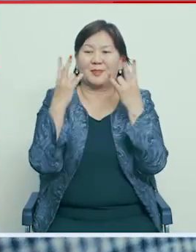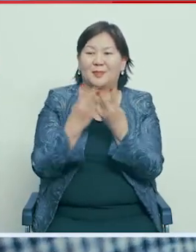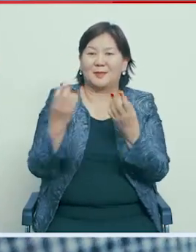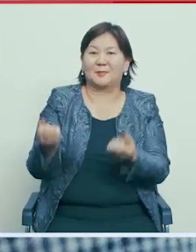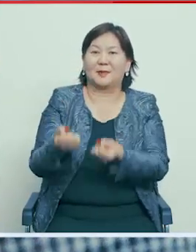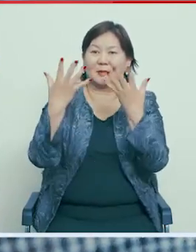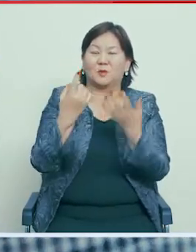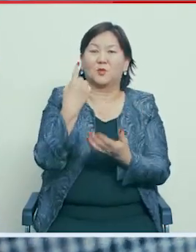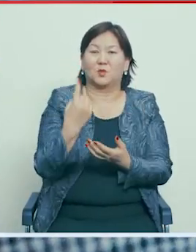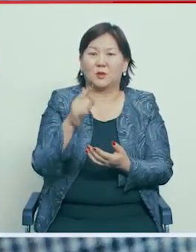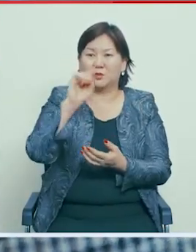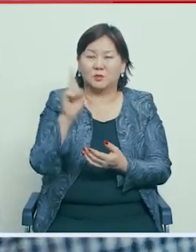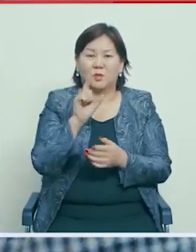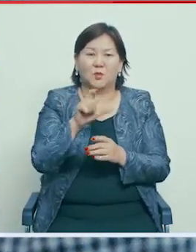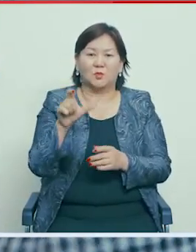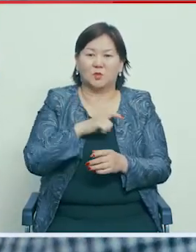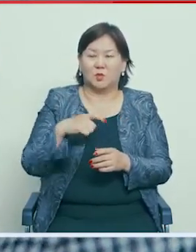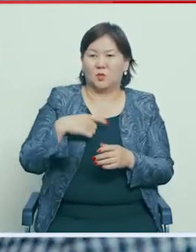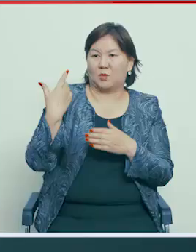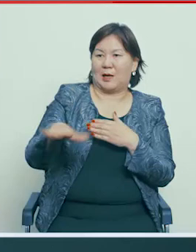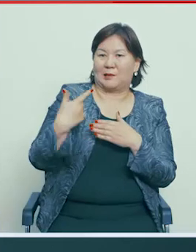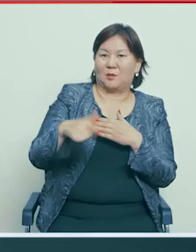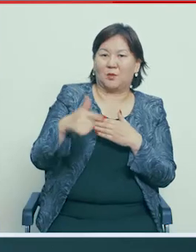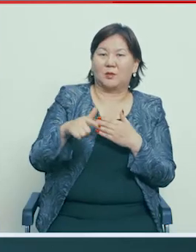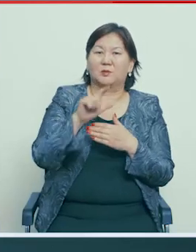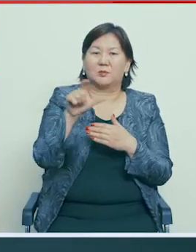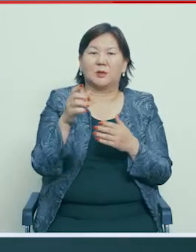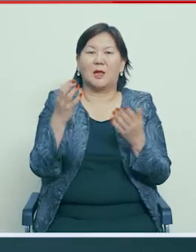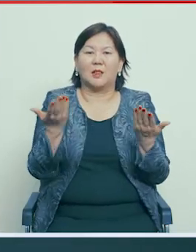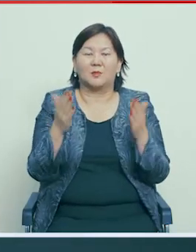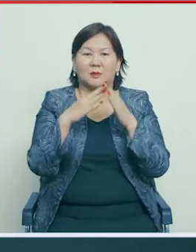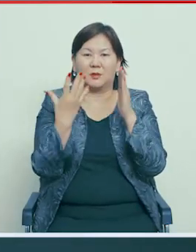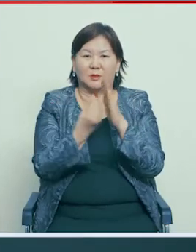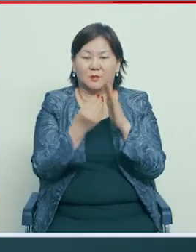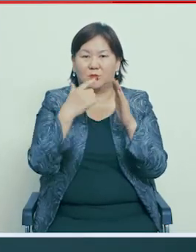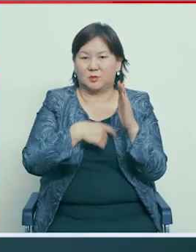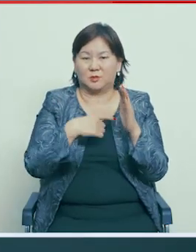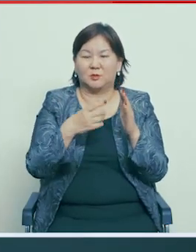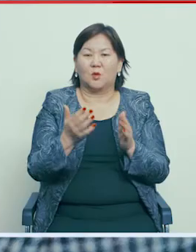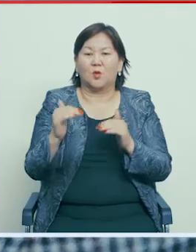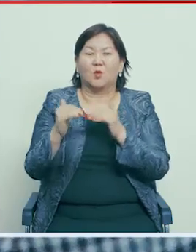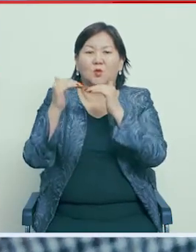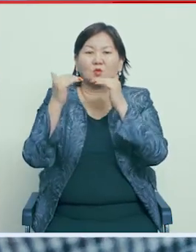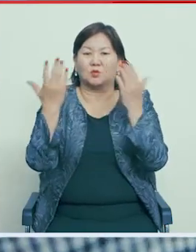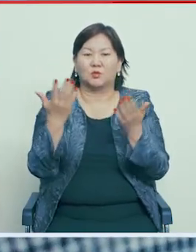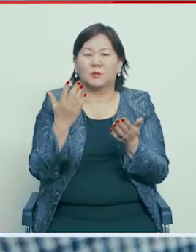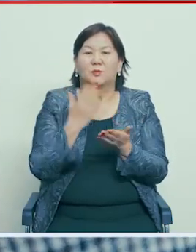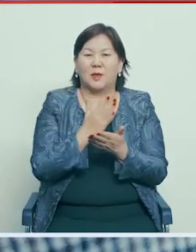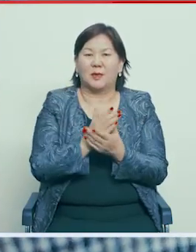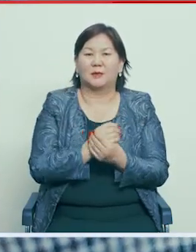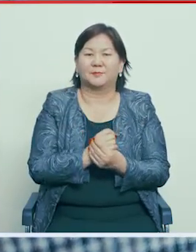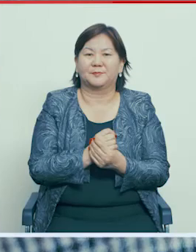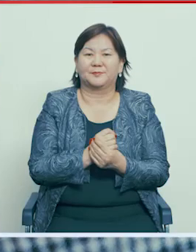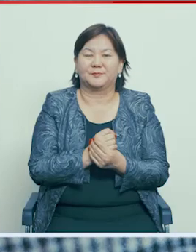ирэхэд тэрийг хүлээн зөвшөөрөхгүй хүмүүс ингээ гадуурхан ийм байлгахгүй тулд хүмүүс одоо айл болохоор гэр бүлийнхаа хүрээнд байдаг хөгжүүлдэггүй бас тийм тал байдаг.